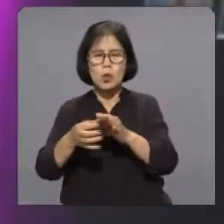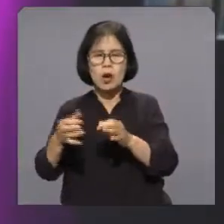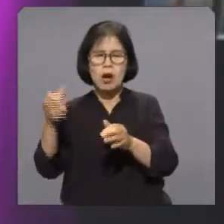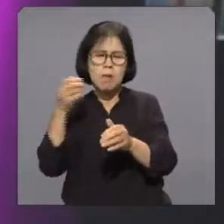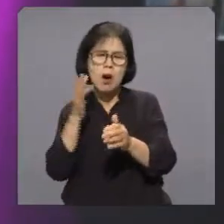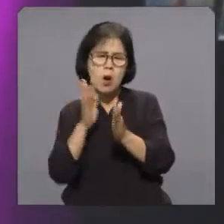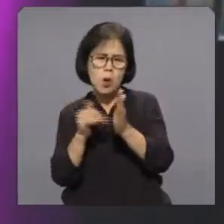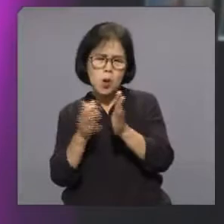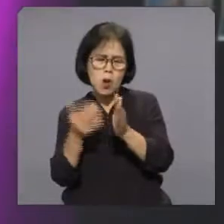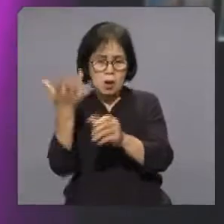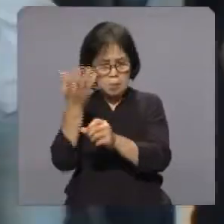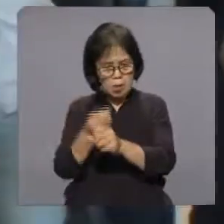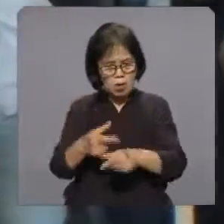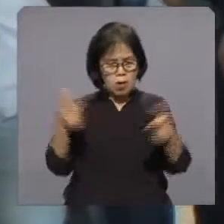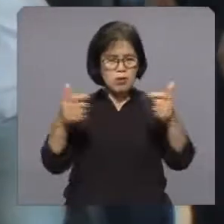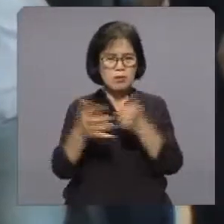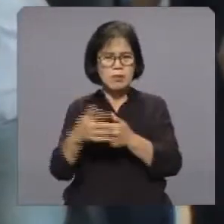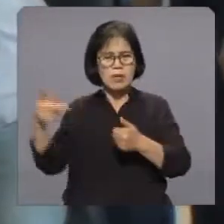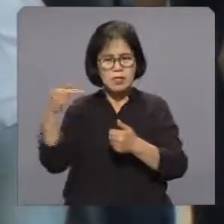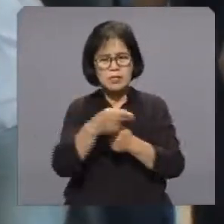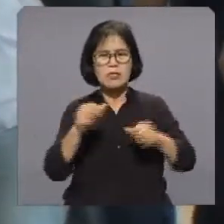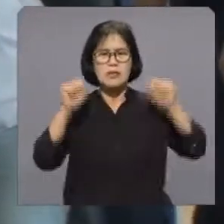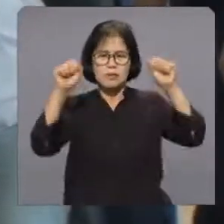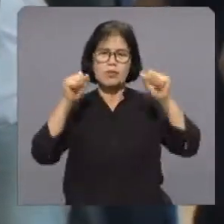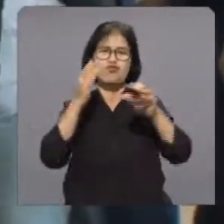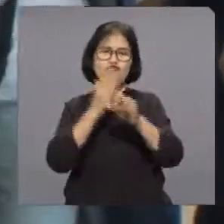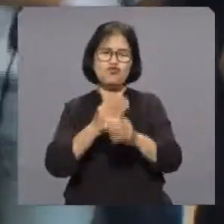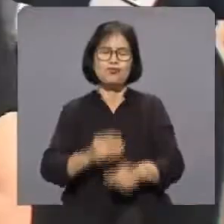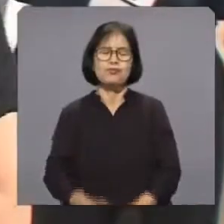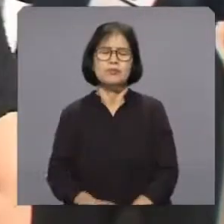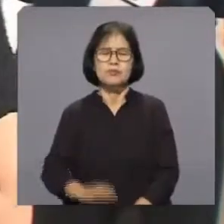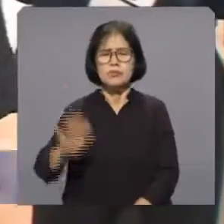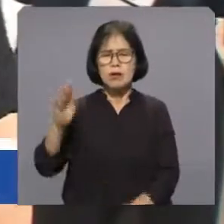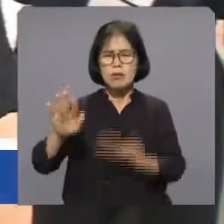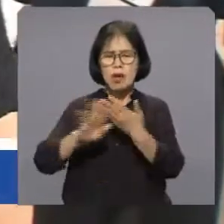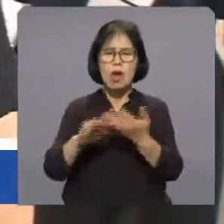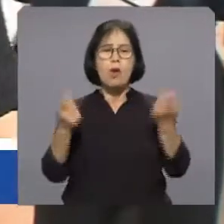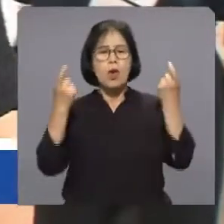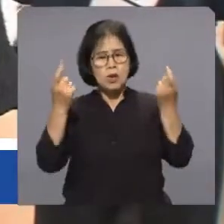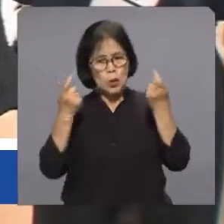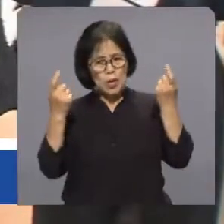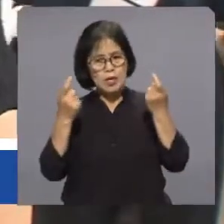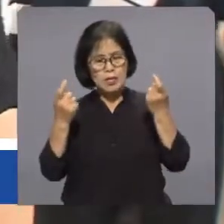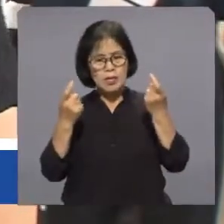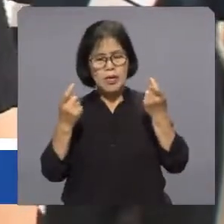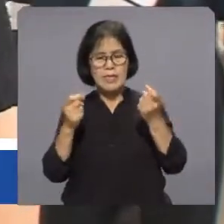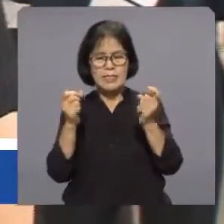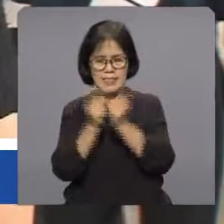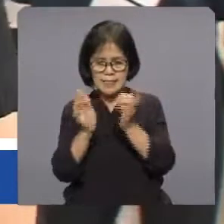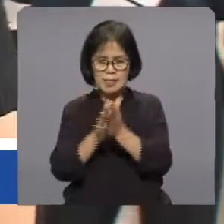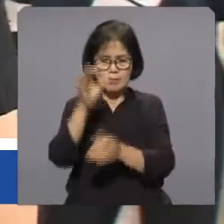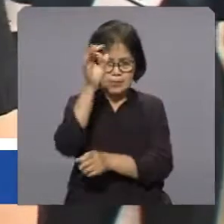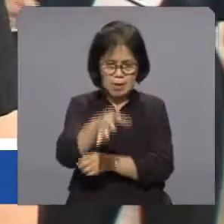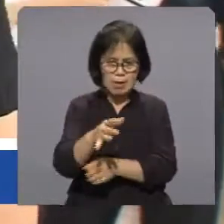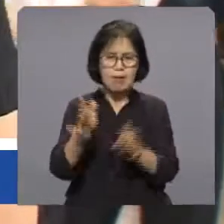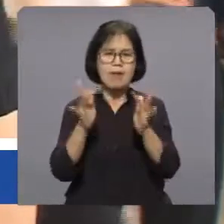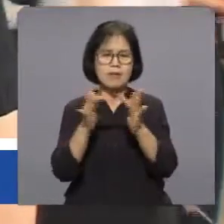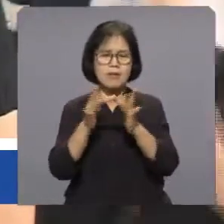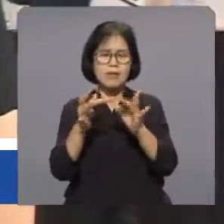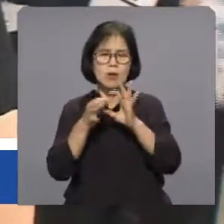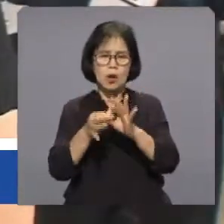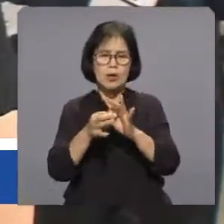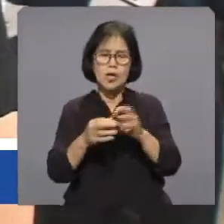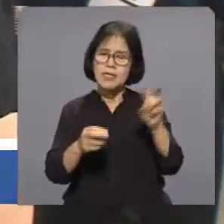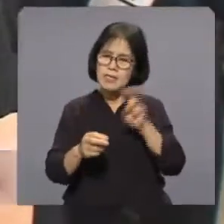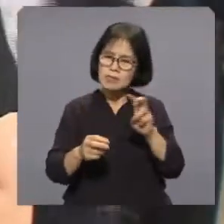밀반입이 증가하자 근절 캠페인에 나섰습니다. 최근 해외 여행객과 해외 직구, SNS를 활용한